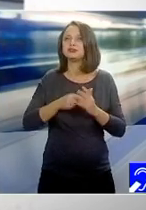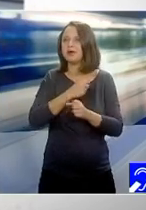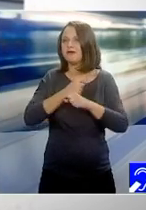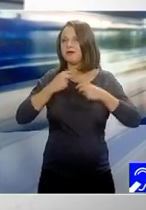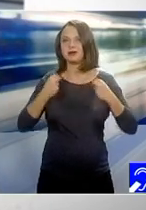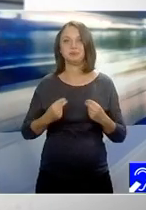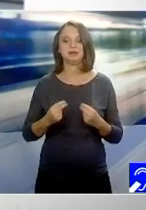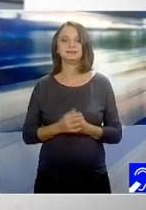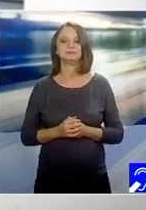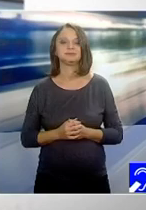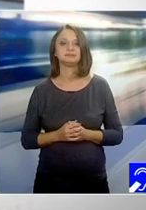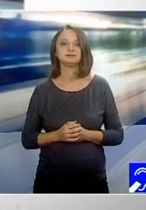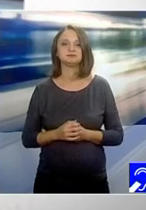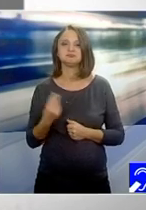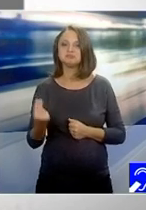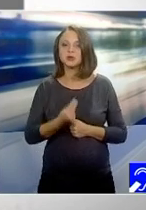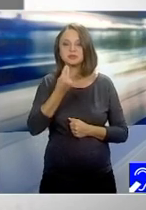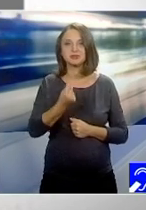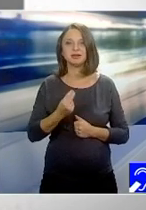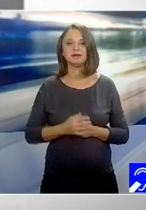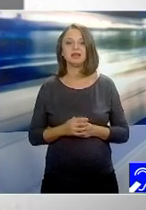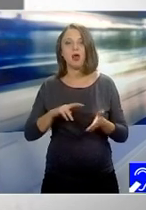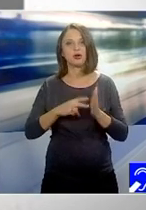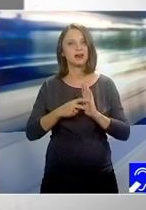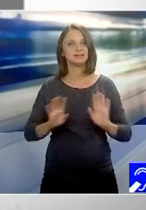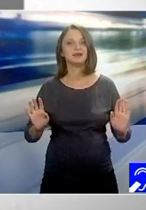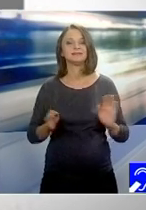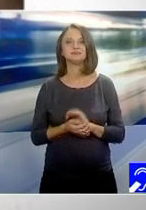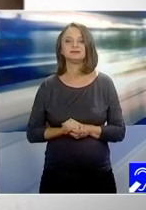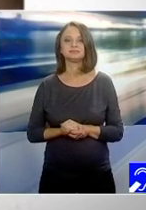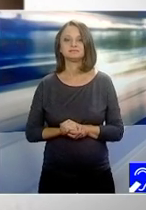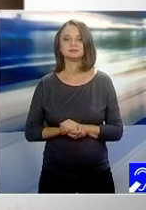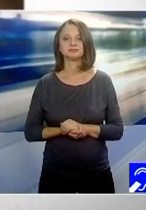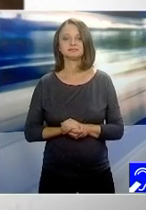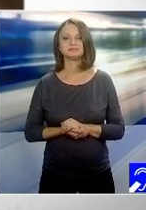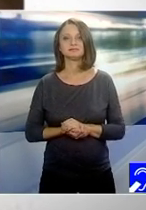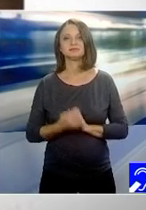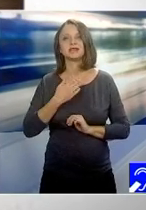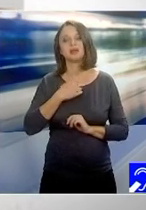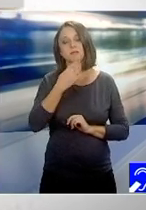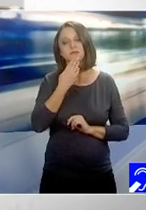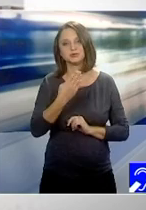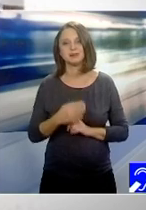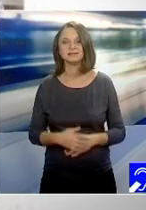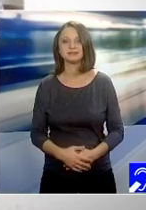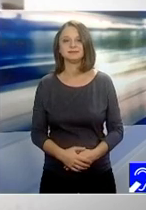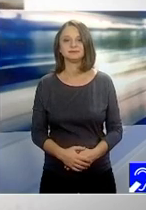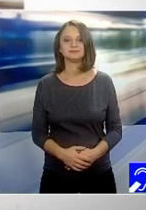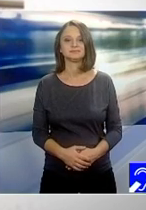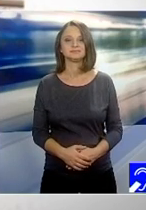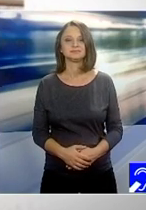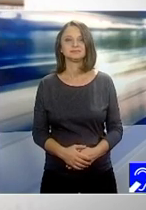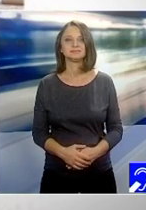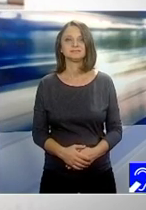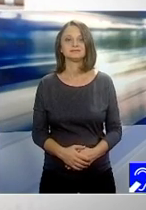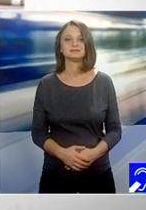fluid extrem de plină armonie. Deci sunt extrem de recunoscătoare. Am avut ocazia